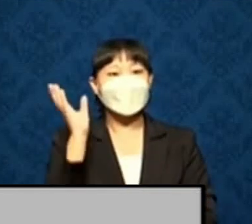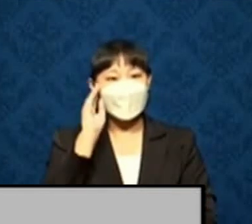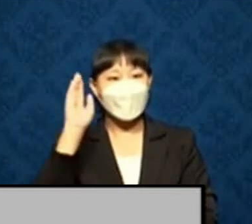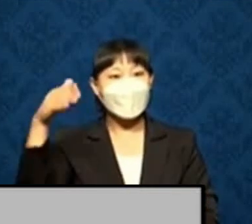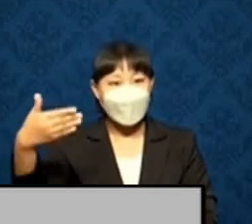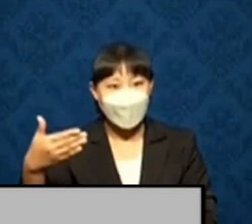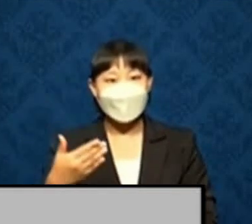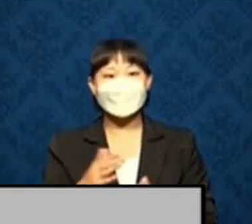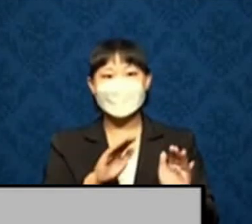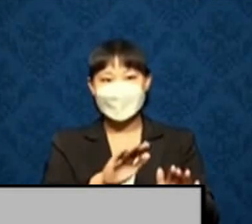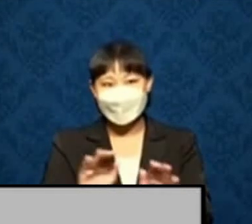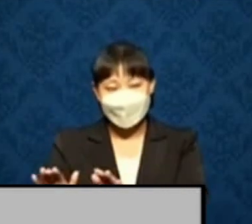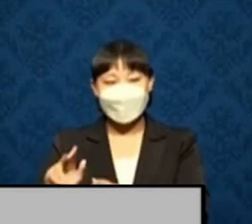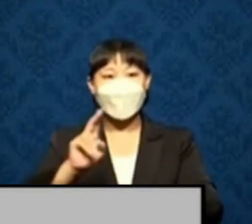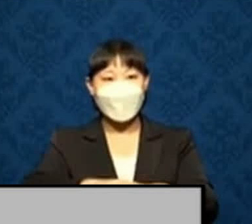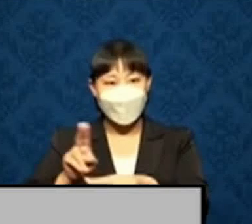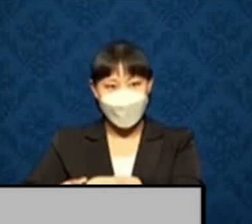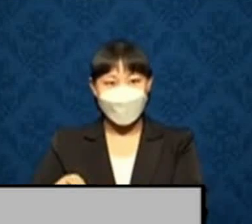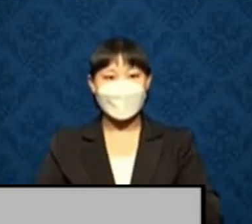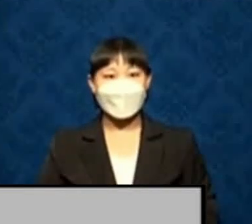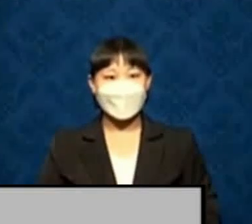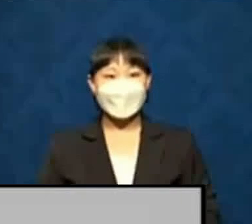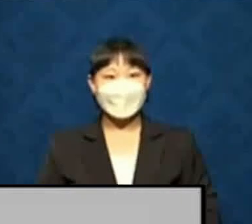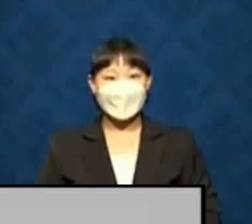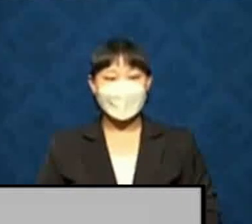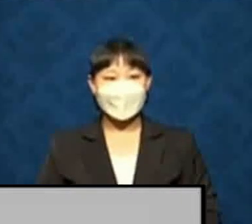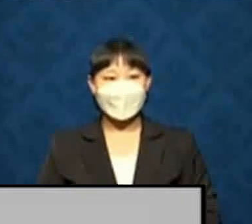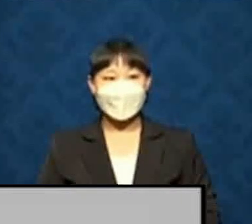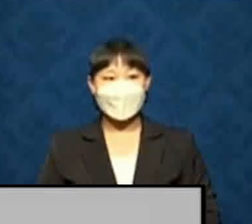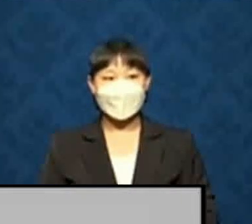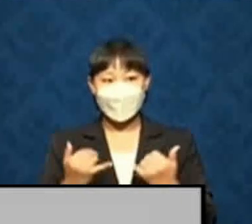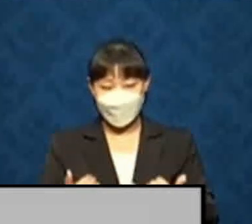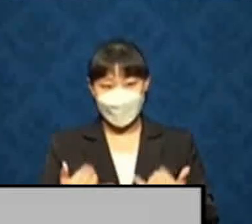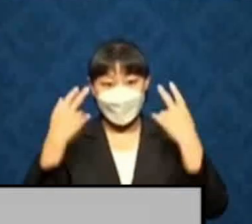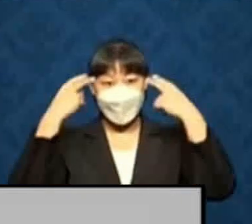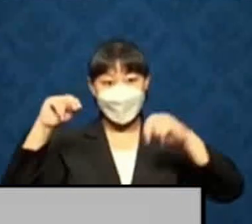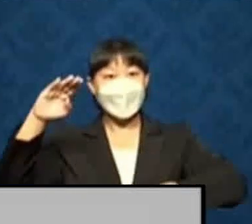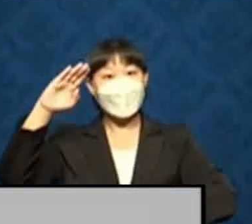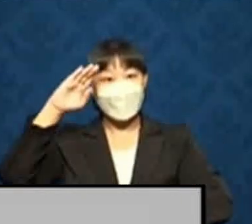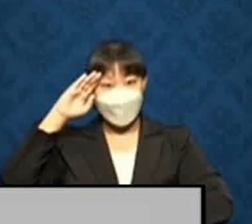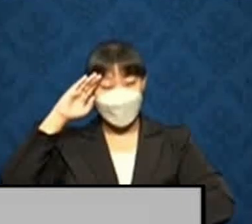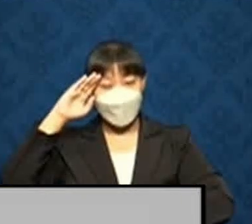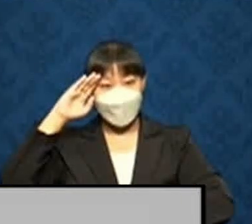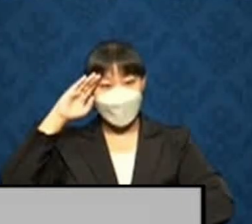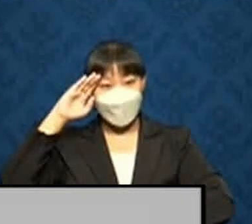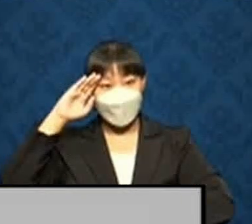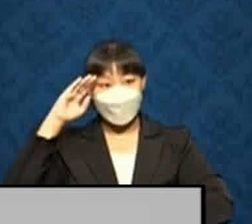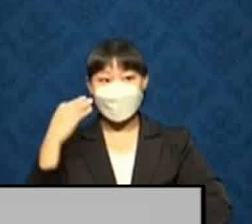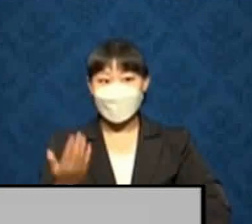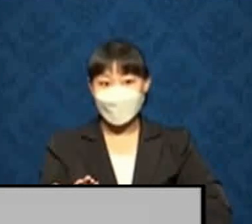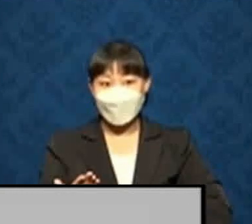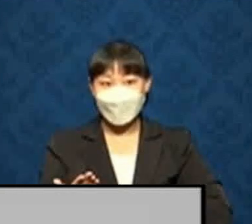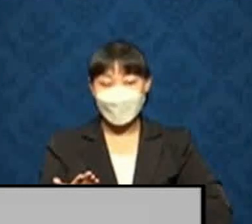เชิญเชิญนั่งก่อนครับ ท่านประธานครับผมประท้วงท่านประธานครับ ท่านนายกรัฐมนตรีก็อยู่ตรงนี้แล้วนะคะให้ท่าน เดี๋ยวครับเชิญผู้ประท้